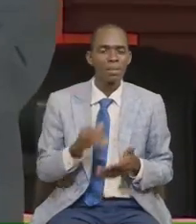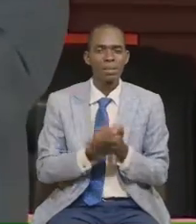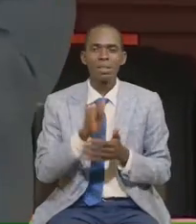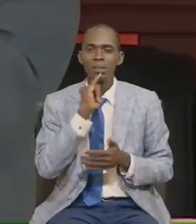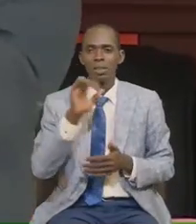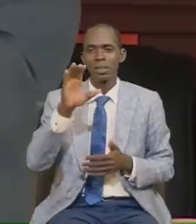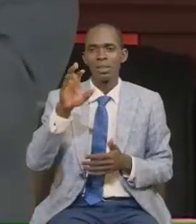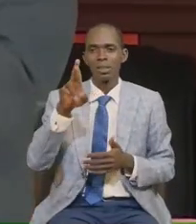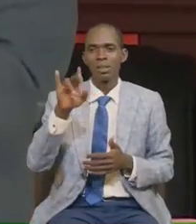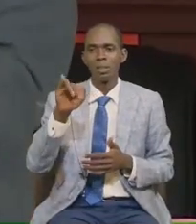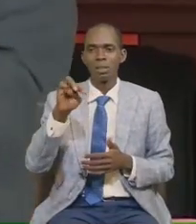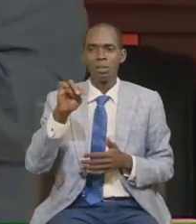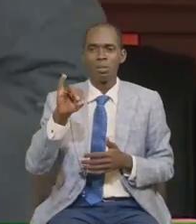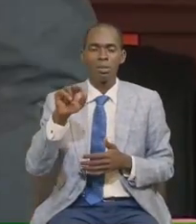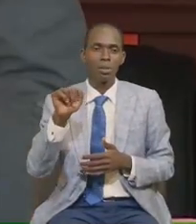est donc